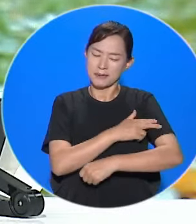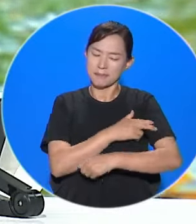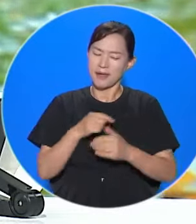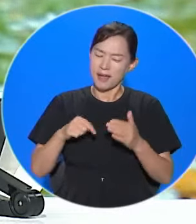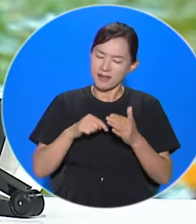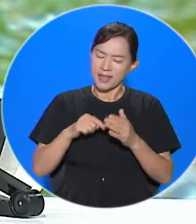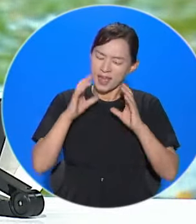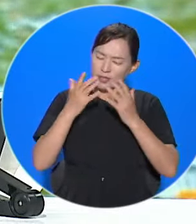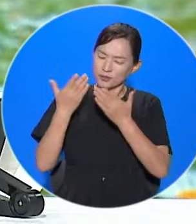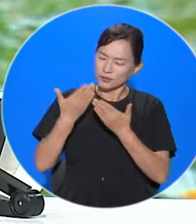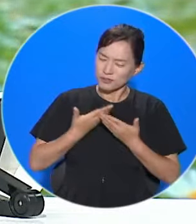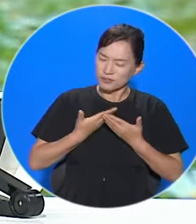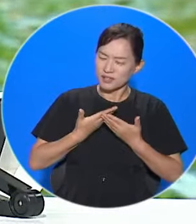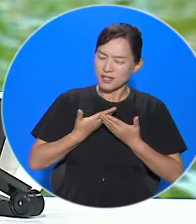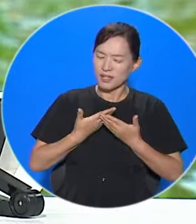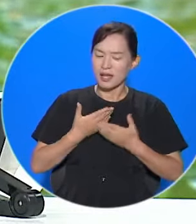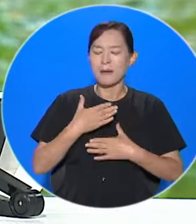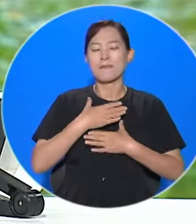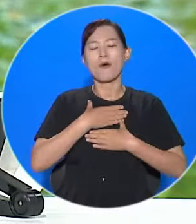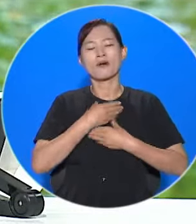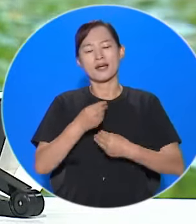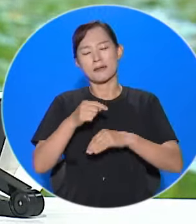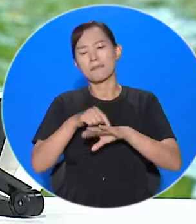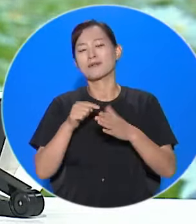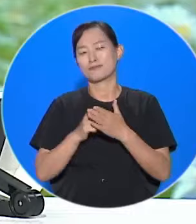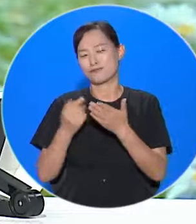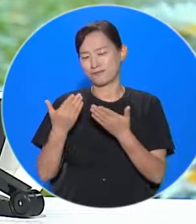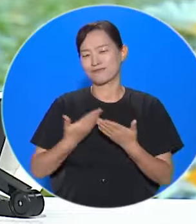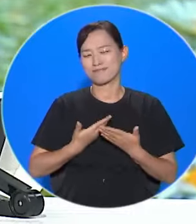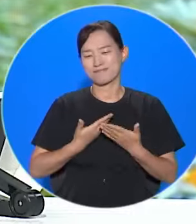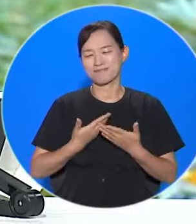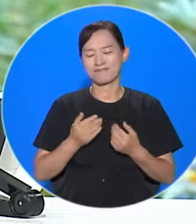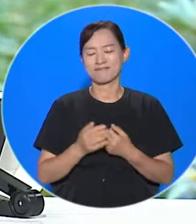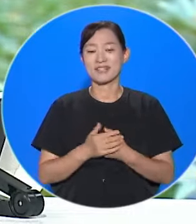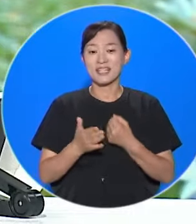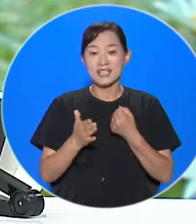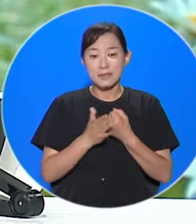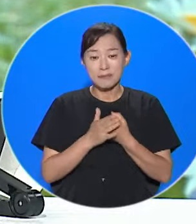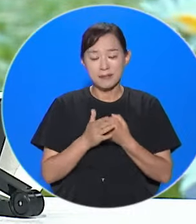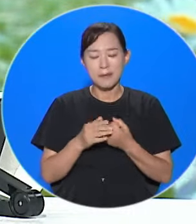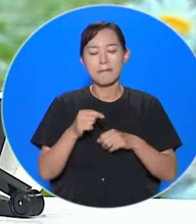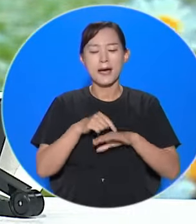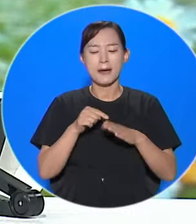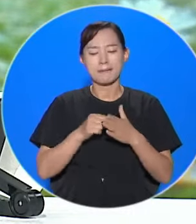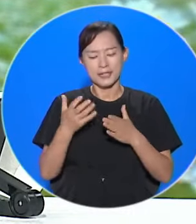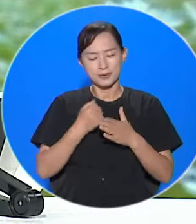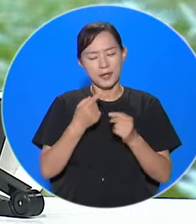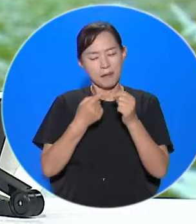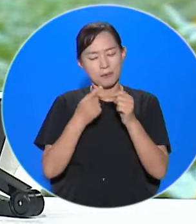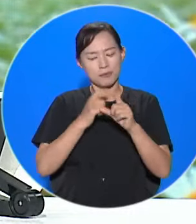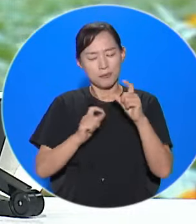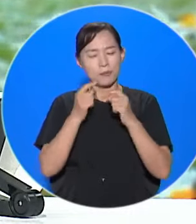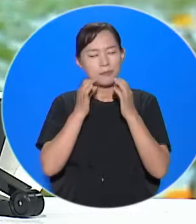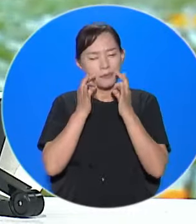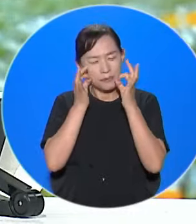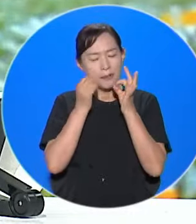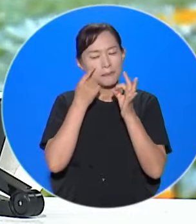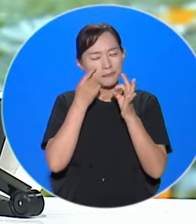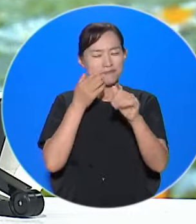자녀를 주시거나 아니면 예. 평강의 마음을 주실 거예요. 그래서 그 마음을 가지고 한 번 더 노력해 보도록 하죠, 집사님.